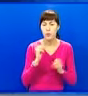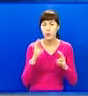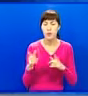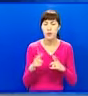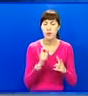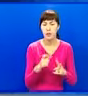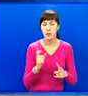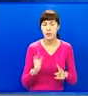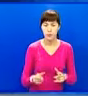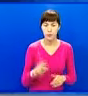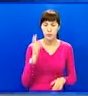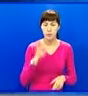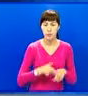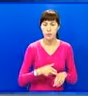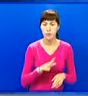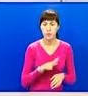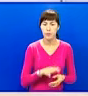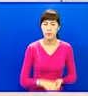жасаған азаматтың да жолын кесті.